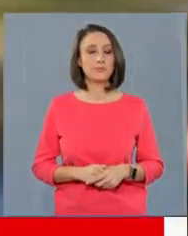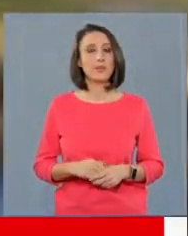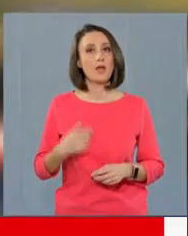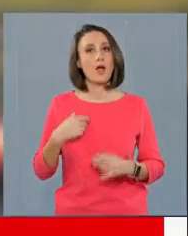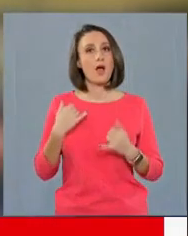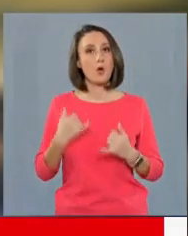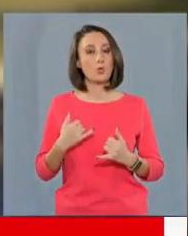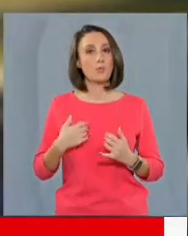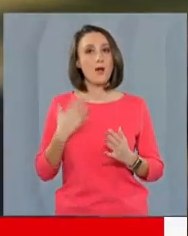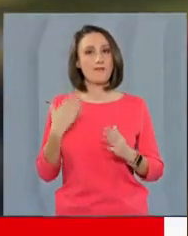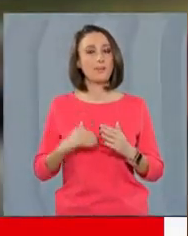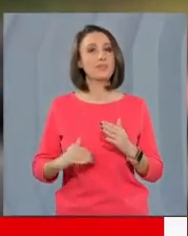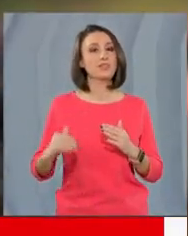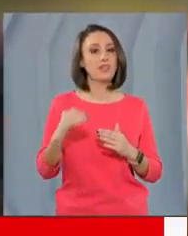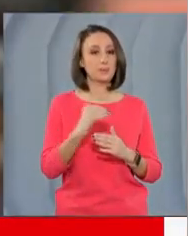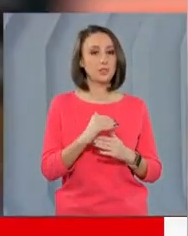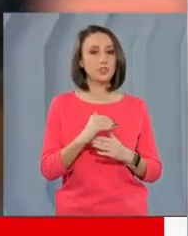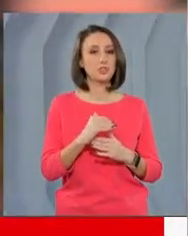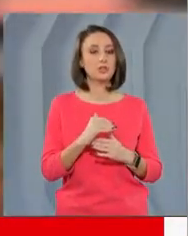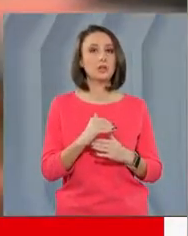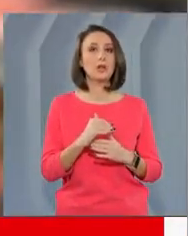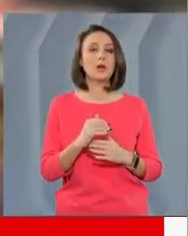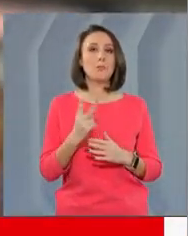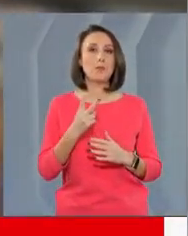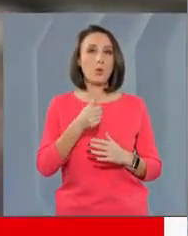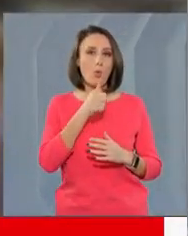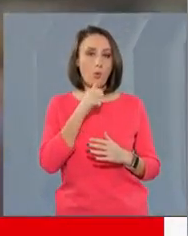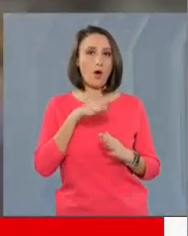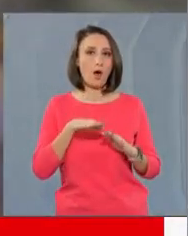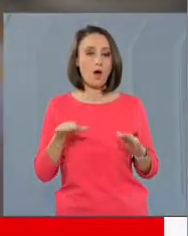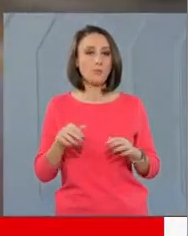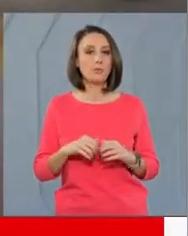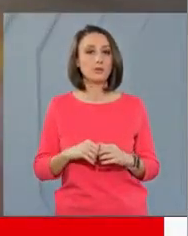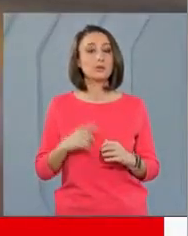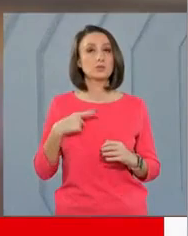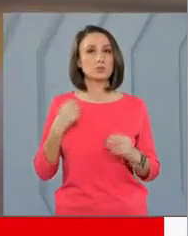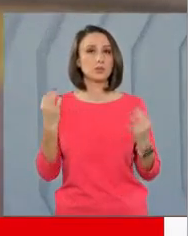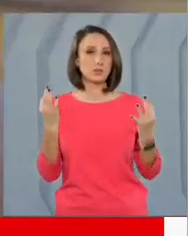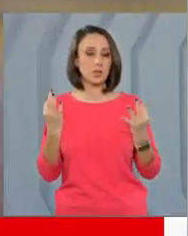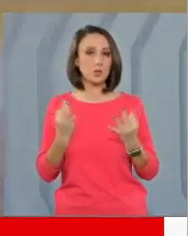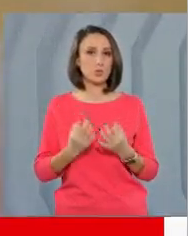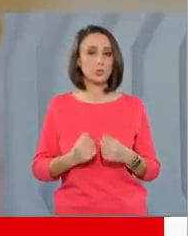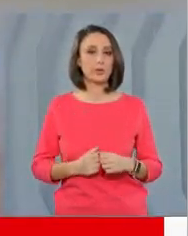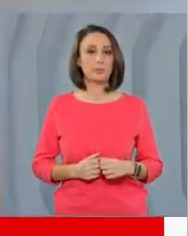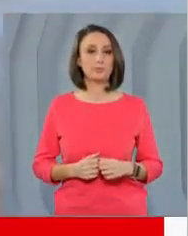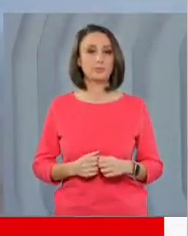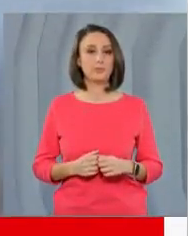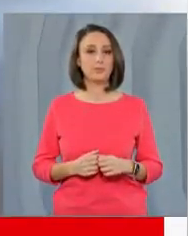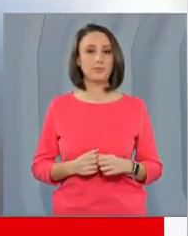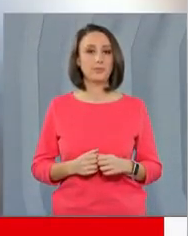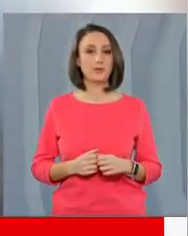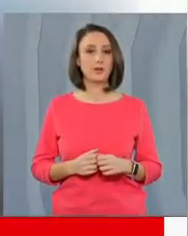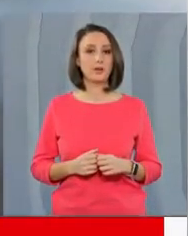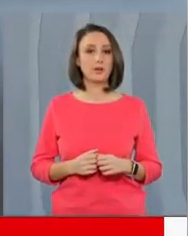ale râurilor Tur și Crazna, dar acestea sunt în scădere, ele încă sunt peste cota